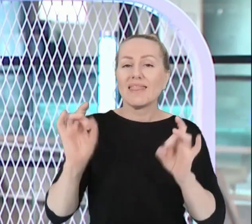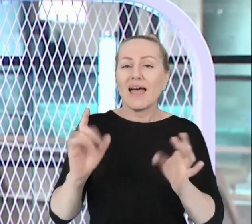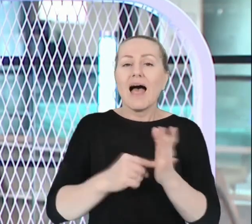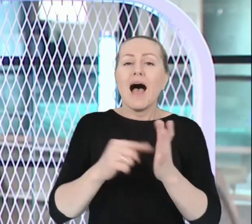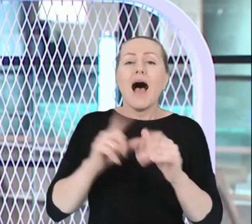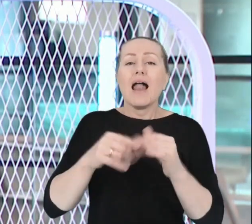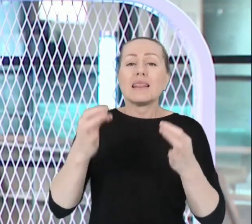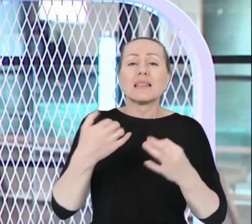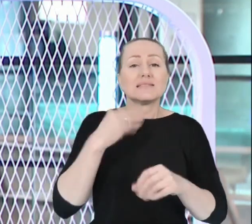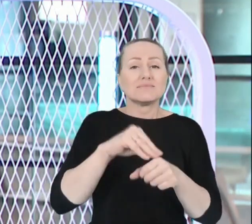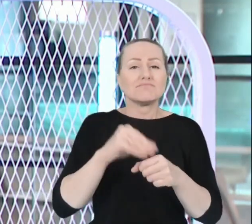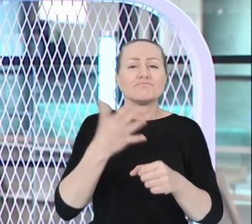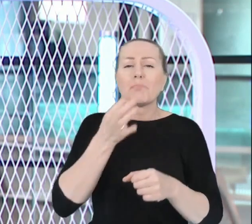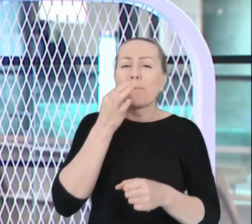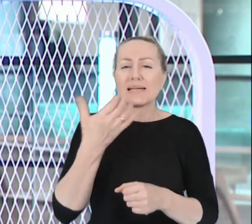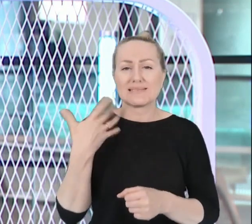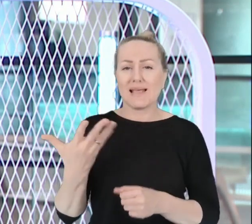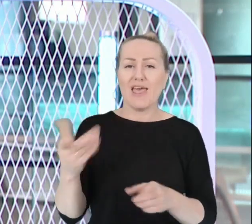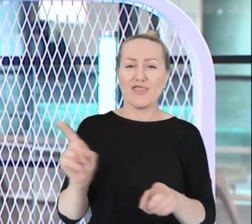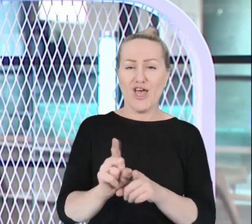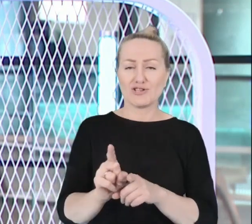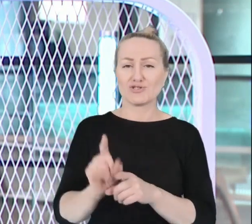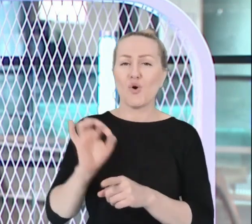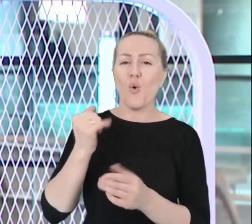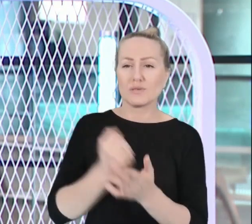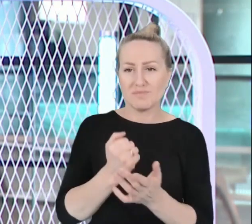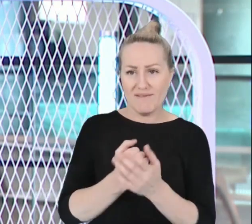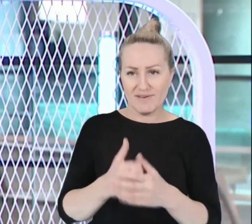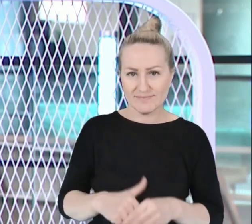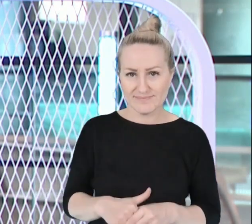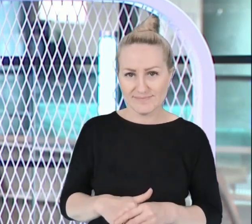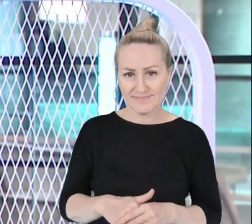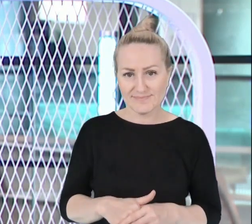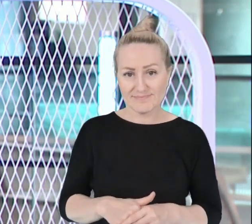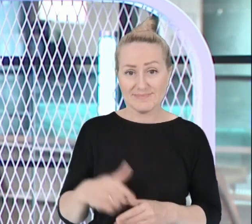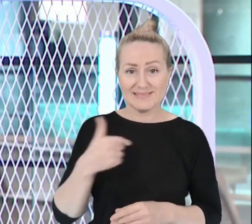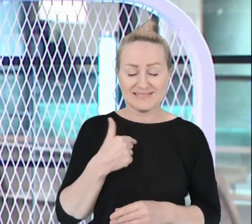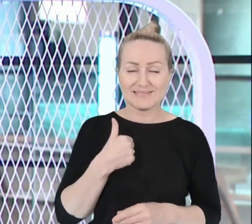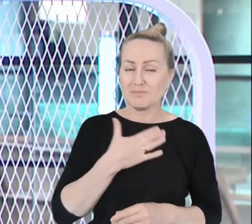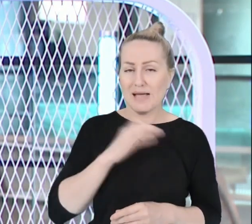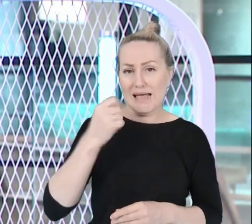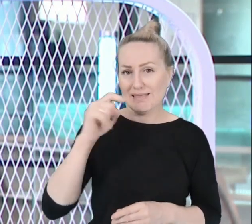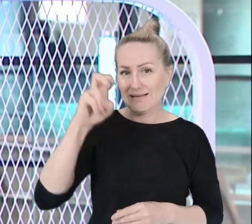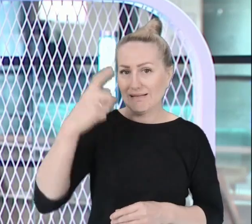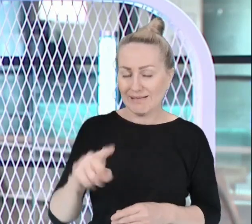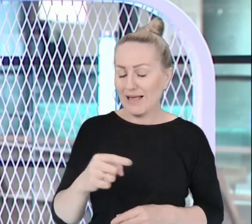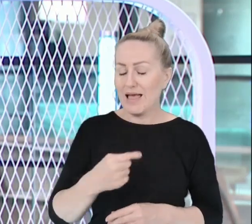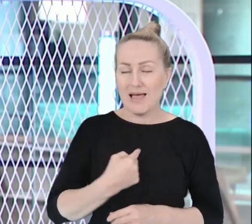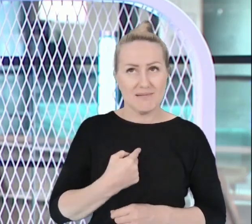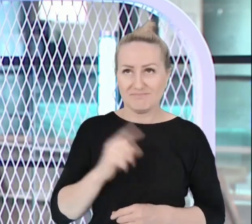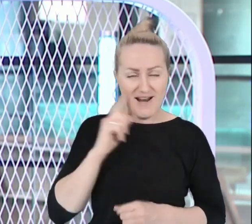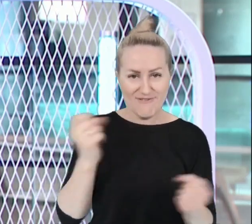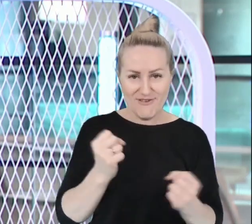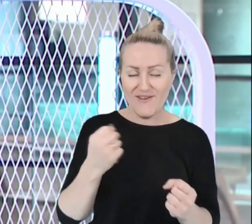zahaczyć o tę rzecz, którą ja jako ADHD-owa nie za dobrze umiem, ale staram